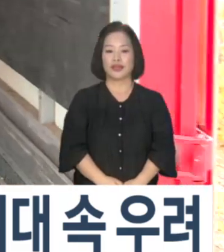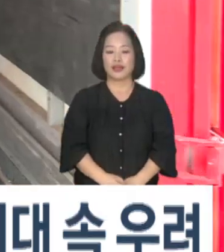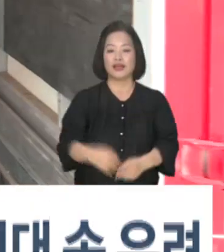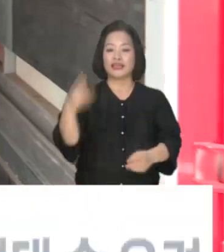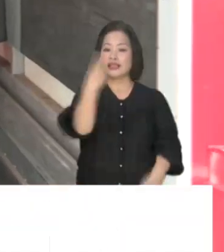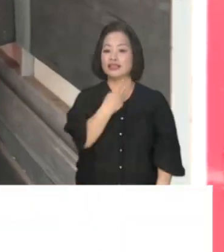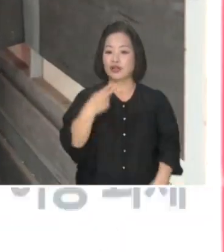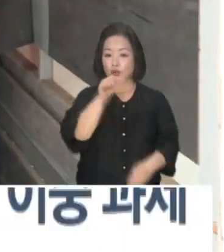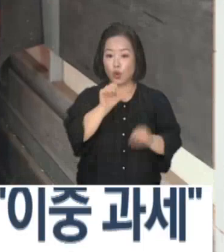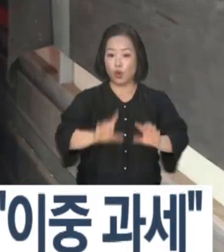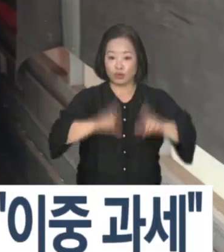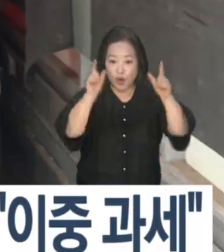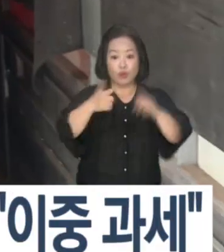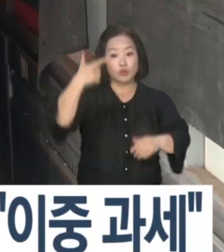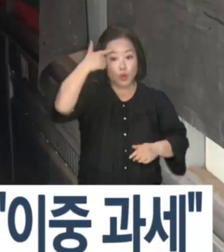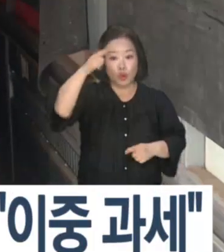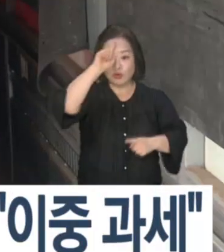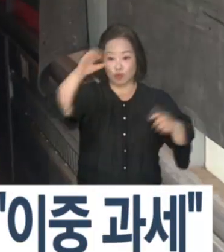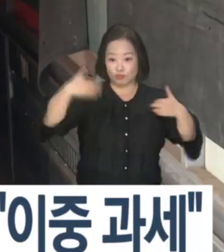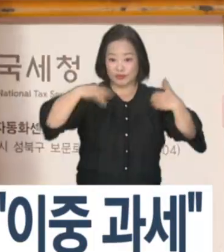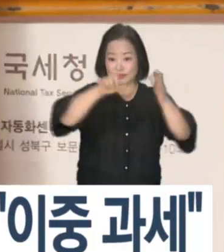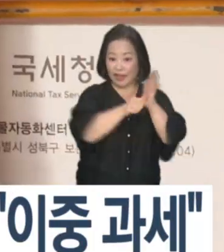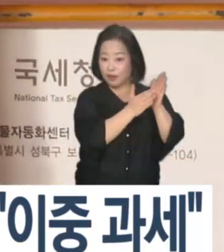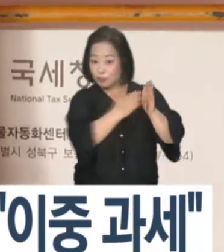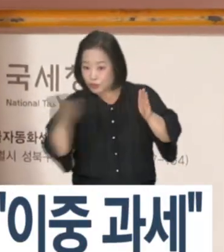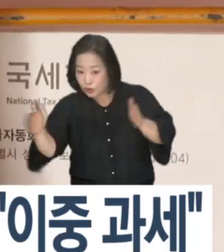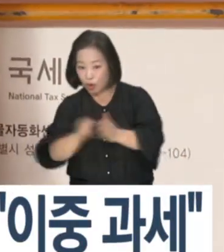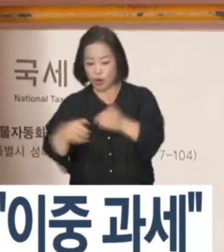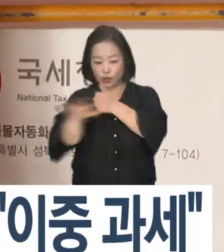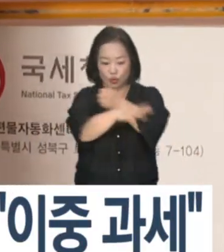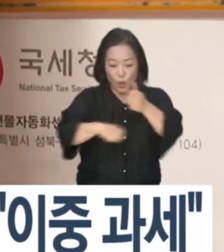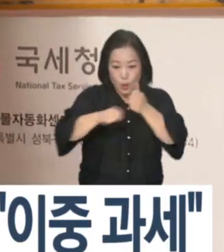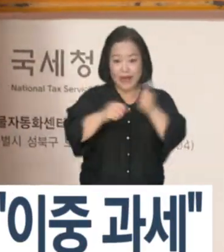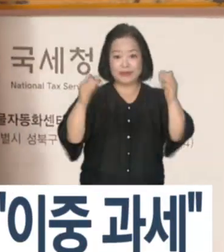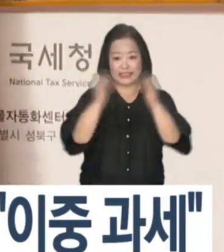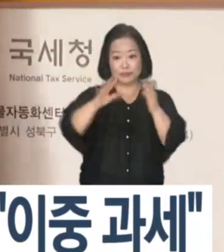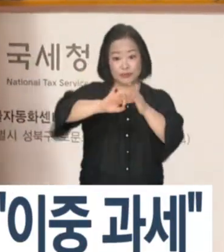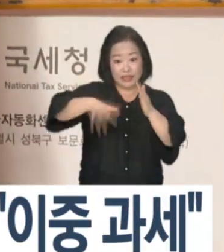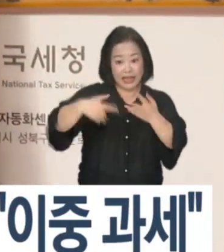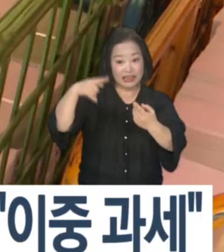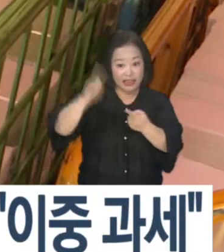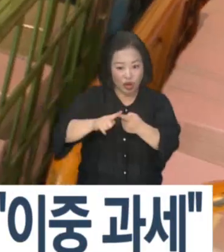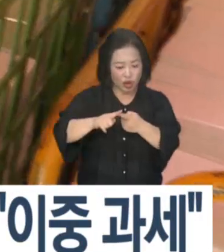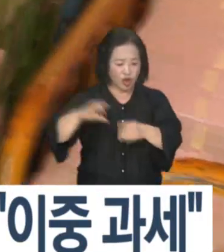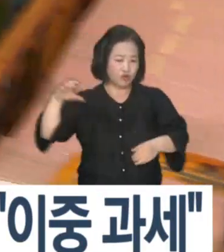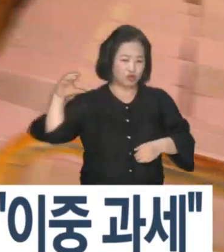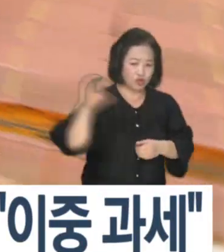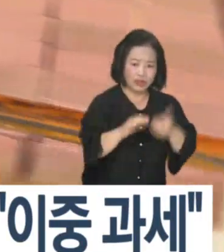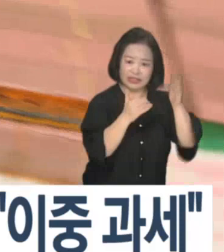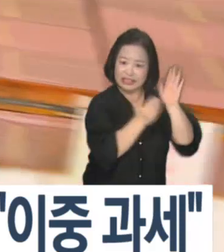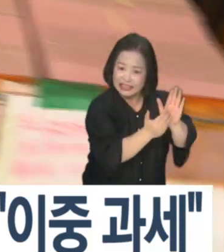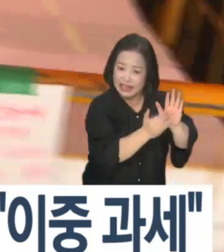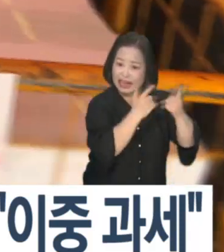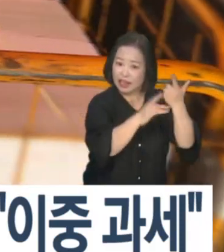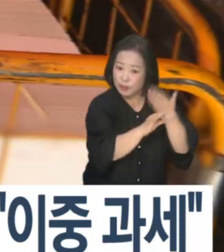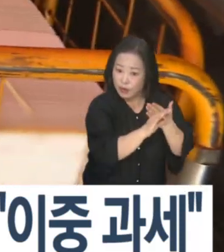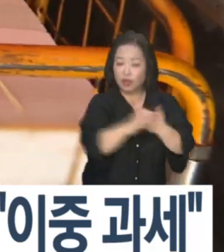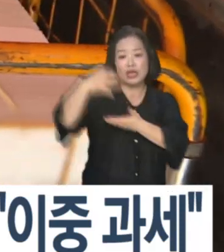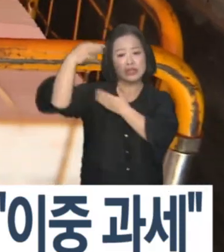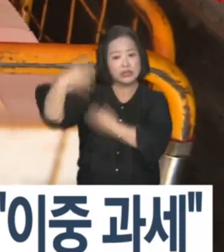지난 2005년 노무현 정부 때부터 시행된 종합부동산세는 투기 차단이냐, 재산세와